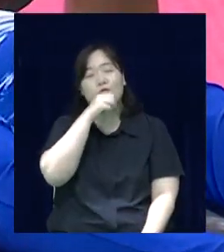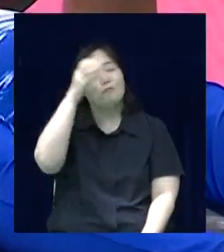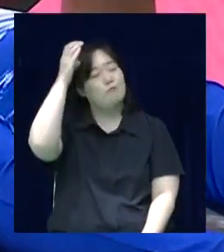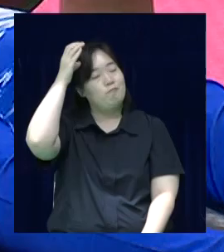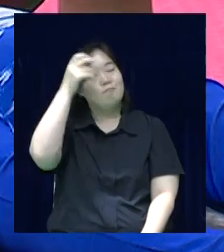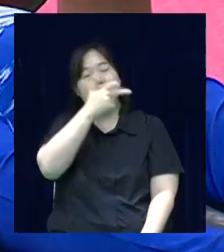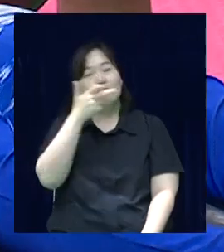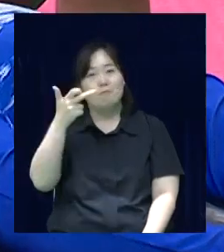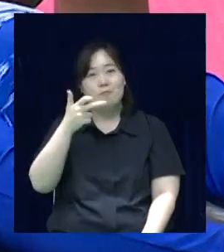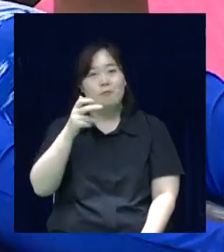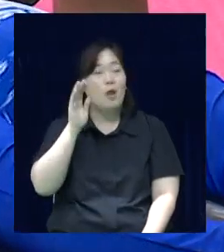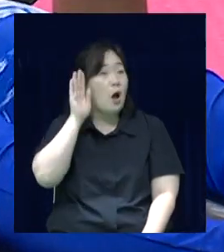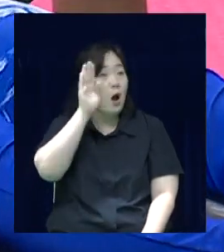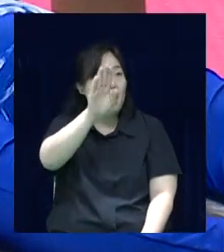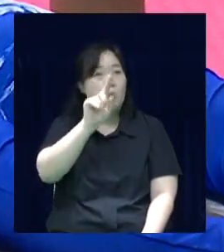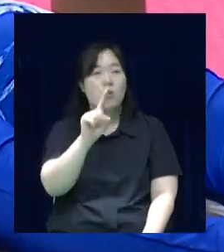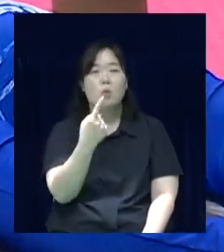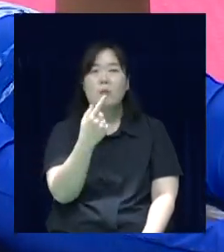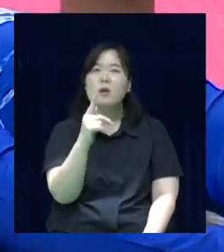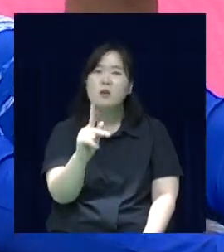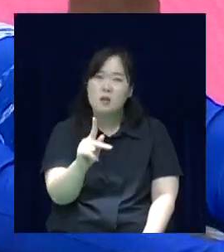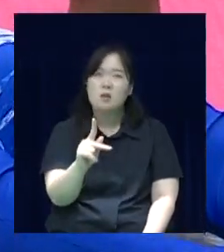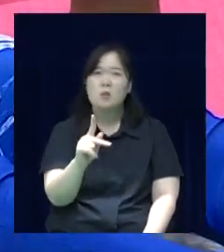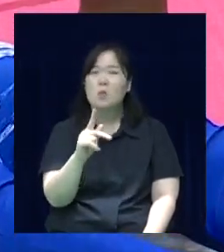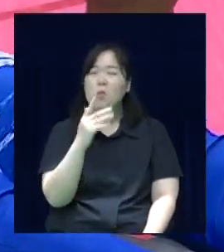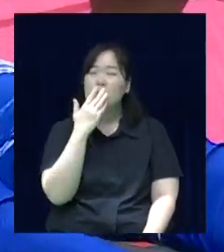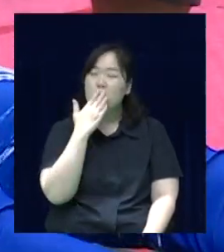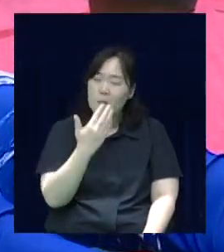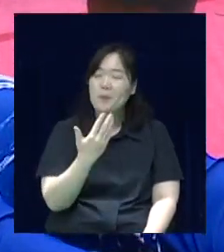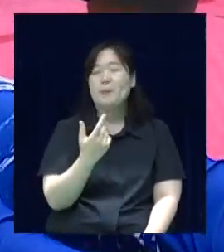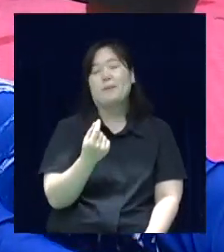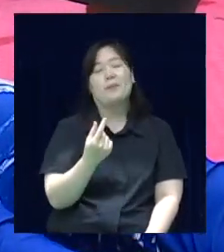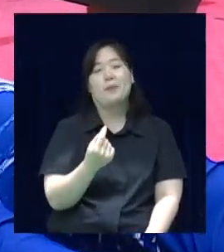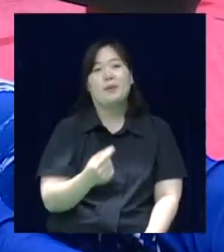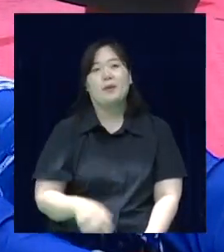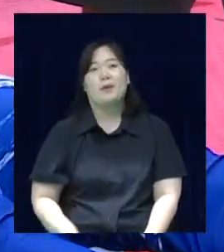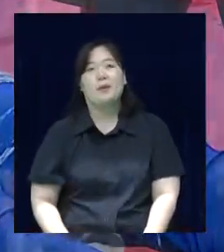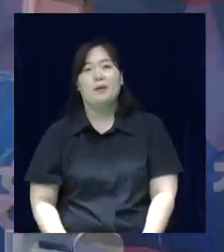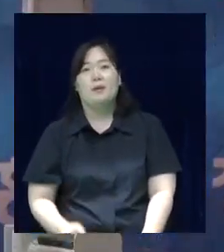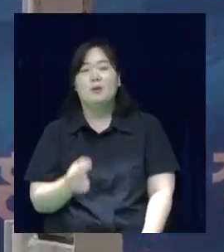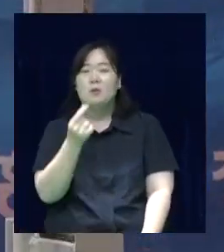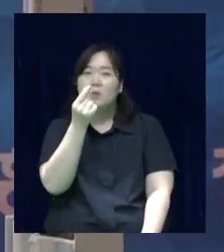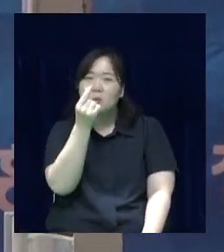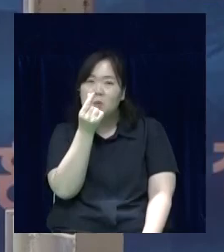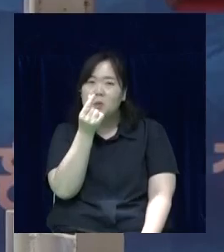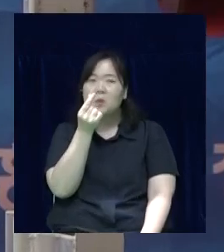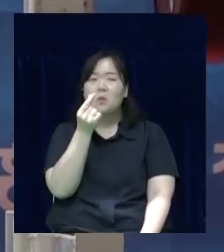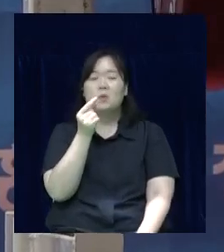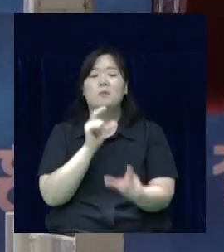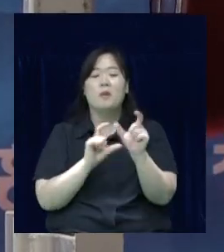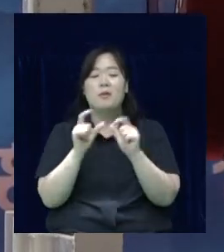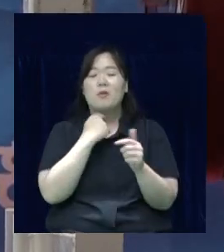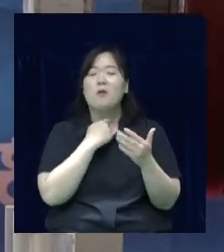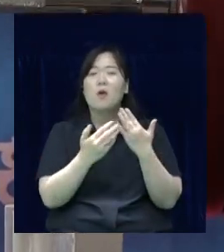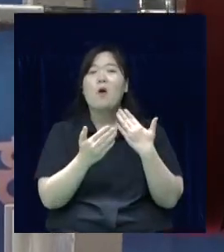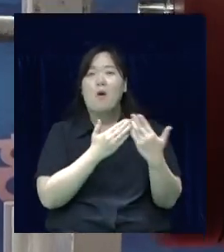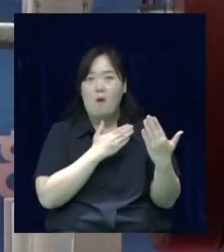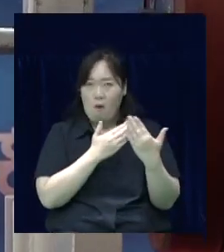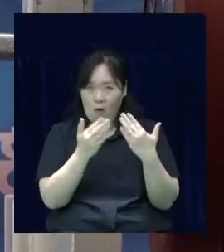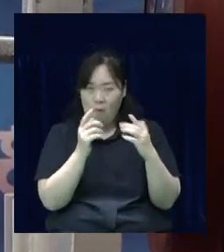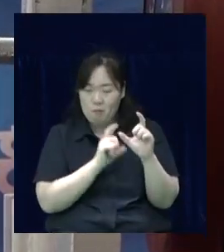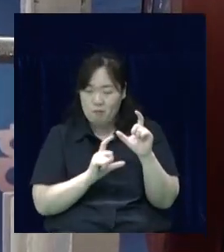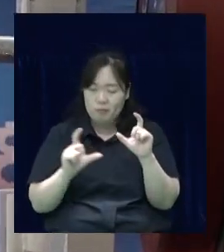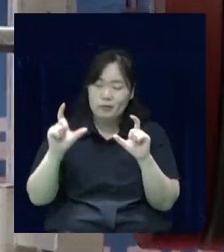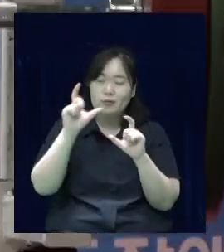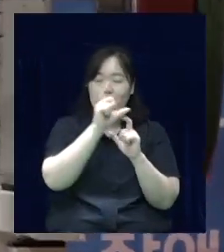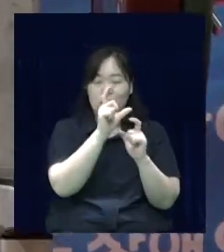100kg는 쉽게 기록을 세우지 않을까 넘어설 것 같습니다. 네. 조금만 더 이제 유령에 갖춰진다라면 뭐 앞서 좀 우리 문정훈